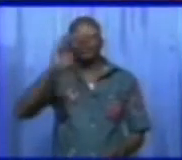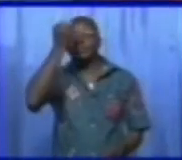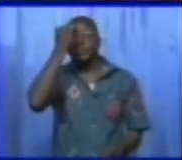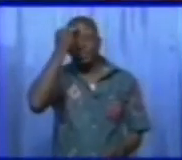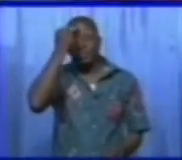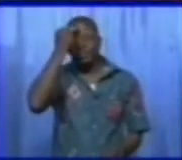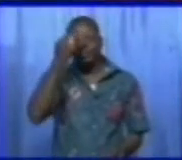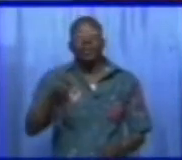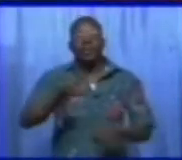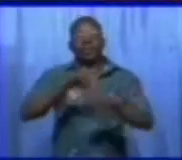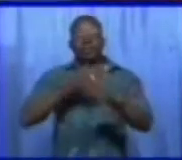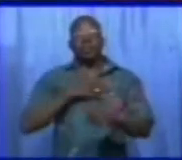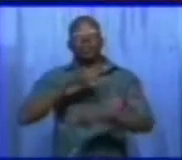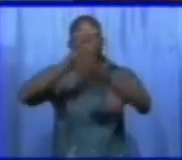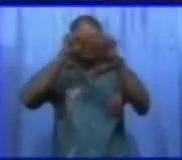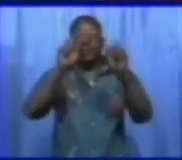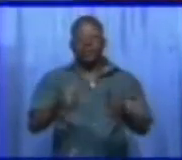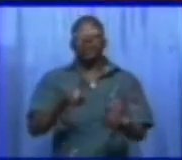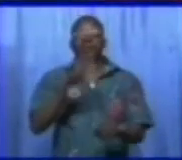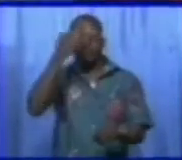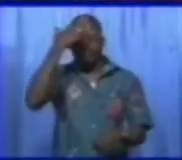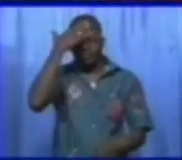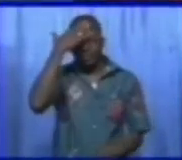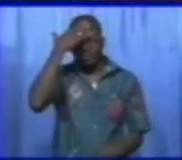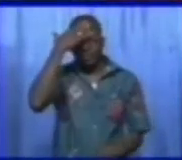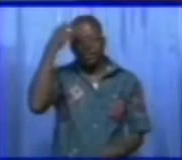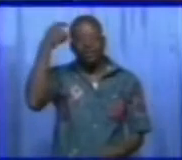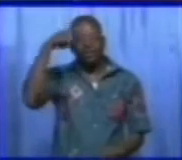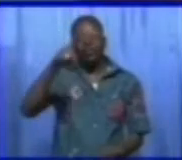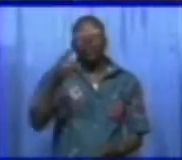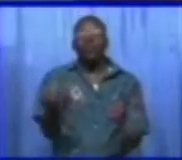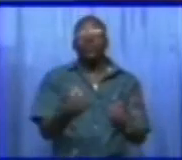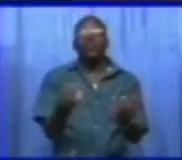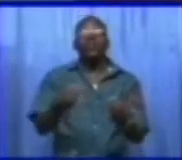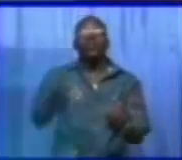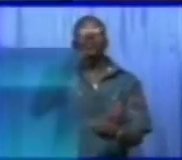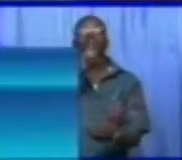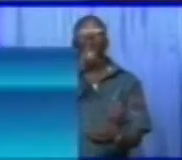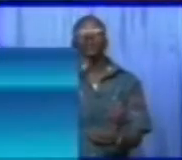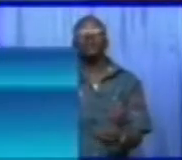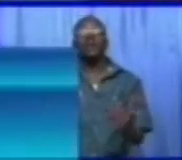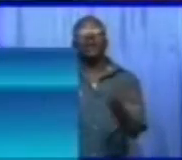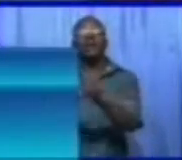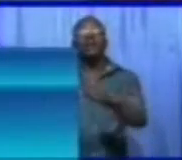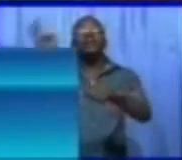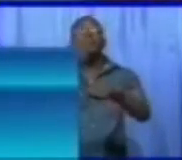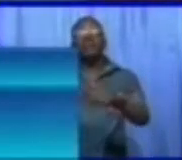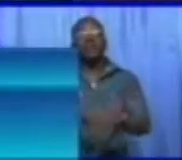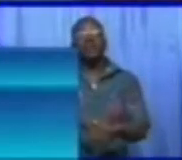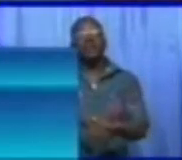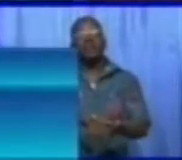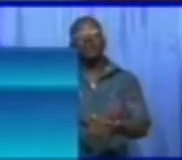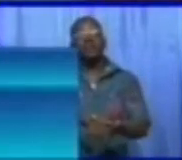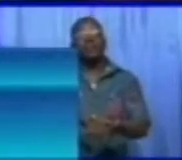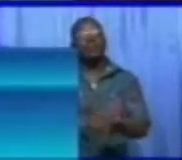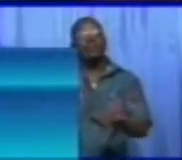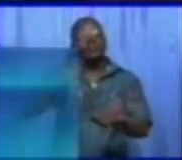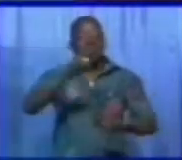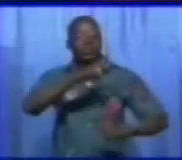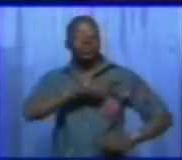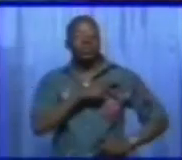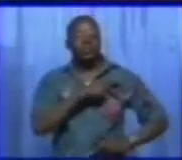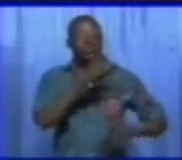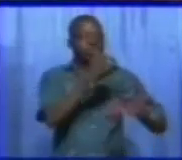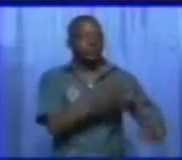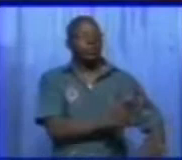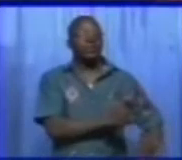ma question est de savoir où vous en êtes avec la mise en œuvre de la police de